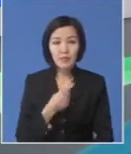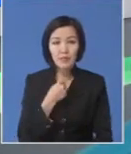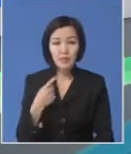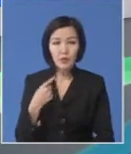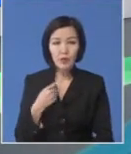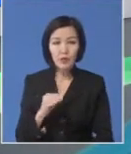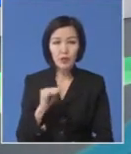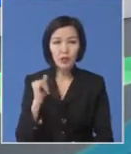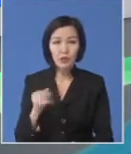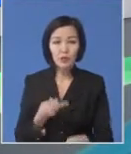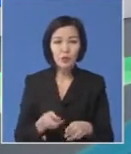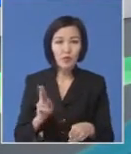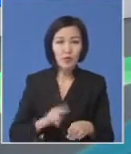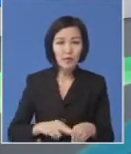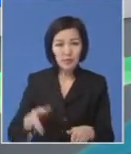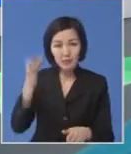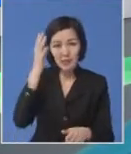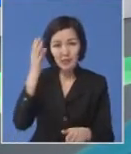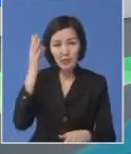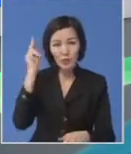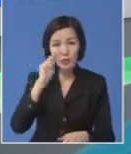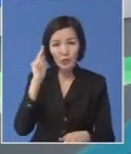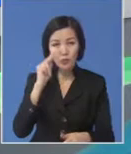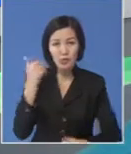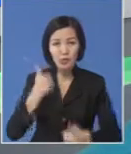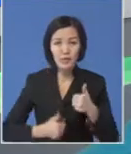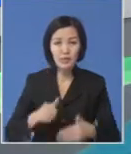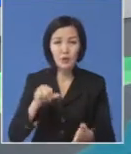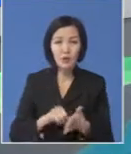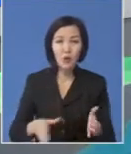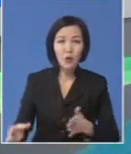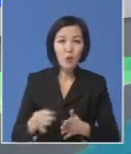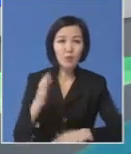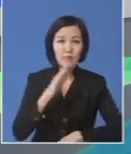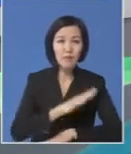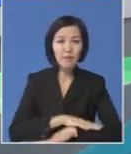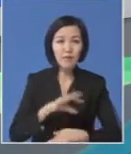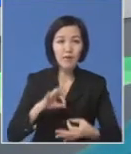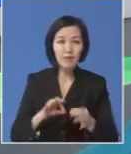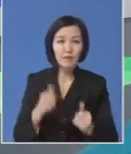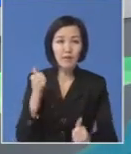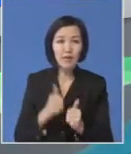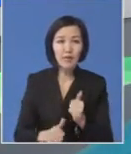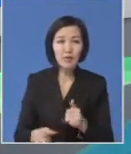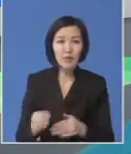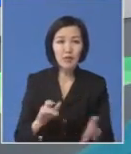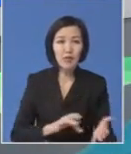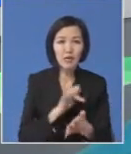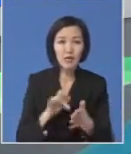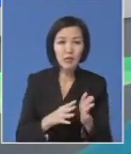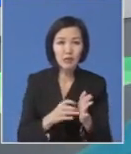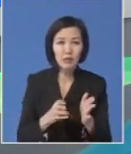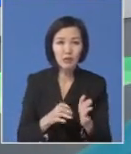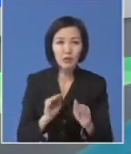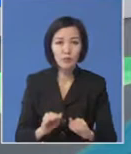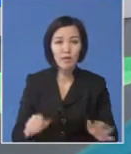Талдықорғанда жетісулық ең дарынды оқушылар сайысқа түсіп жатыр. Облыстық пән олимпиадасына әр аудан қаладан 800 шәкірт қатысуға ниет білдірген.